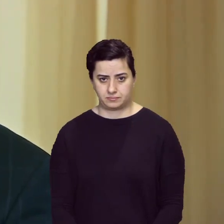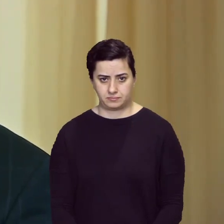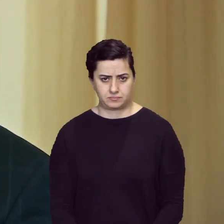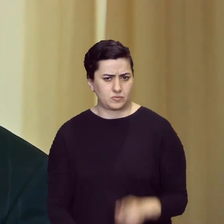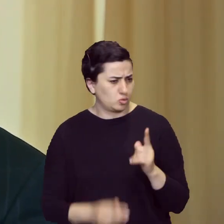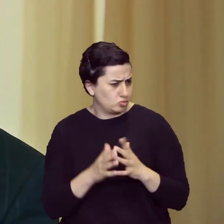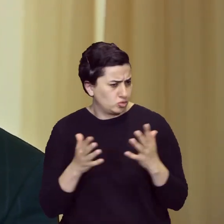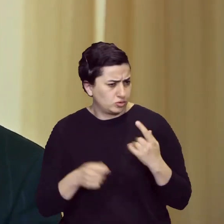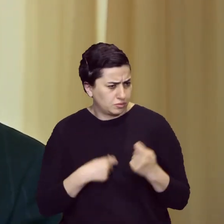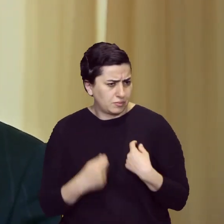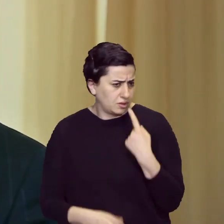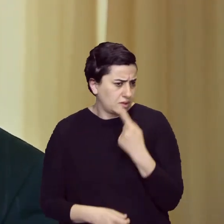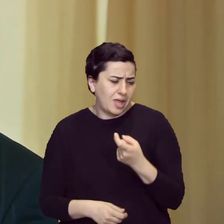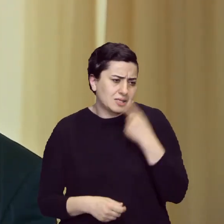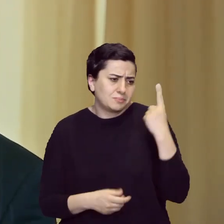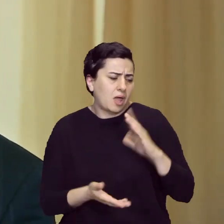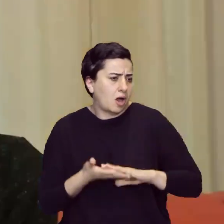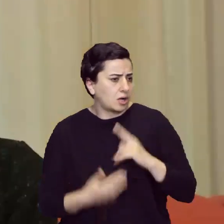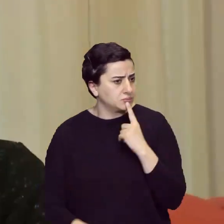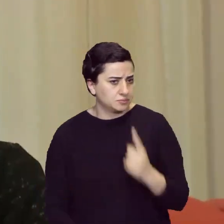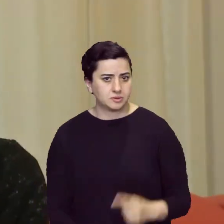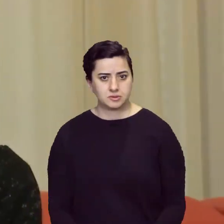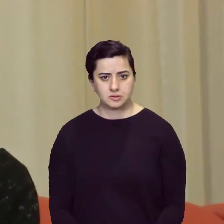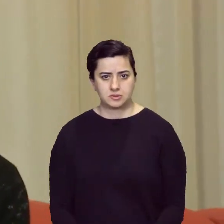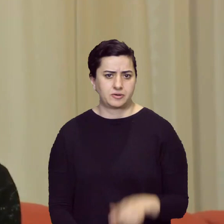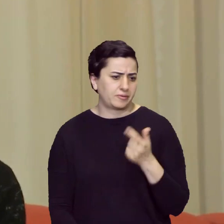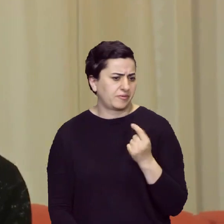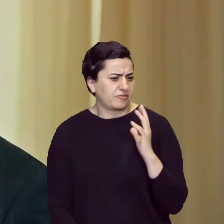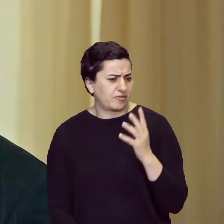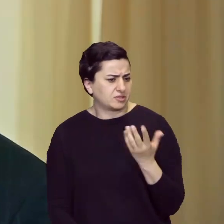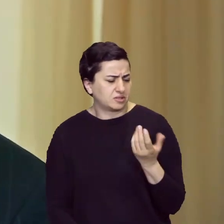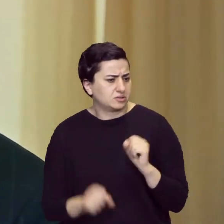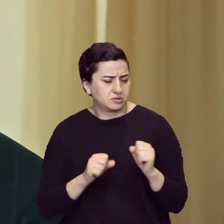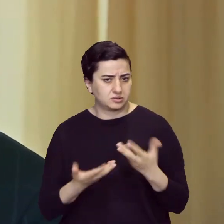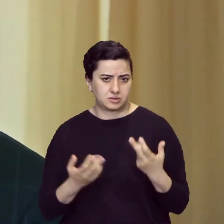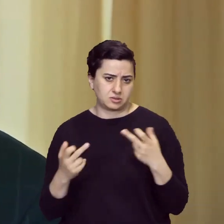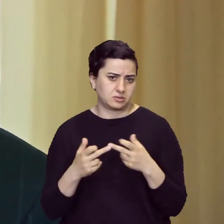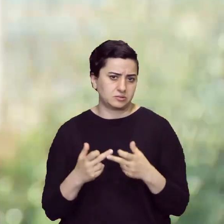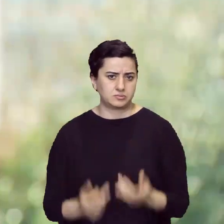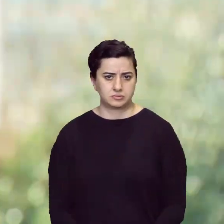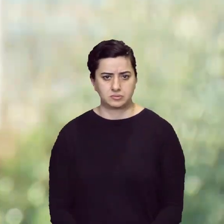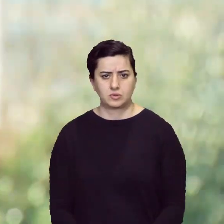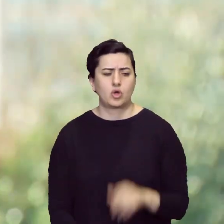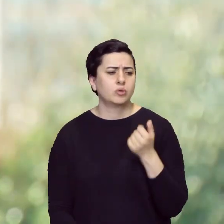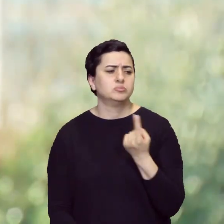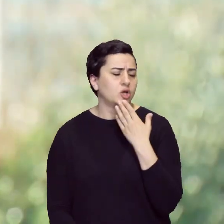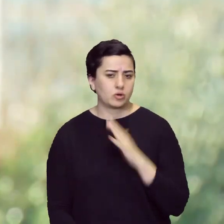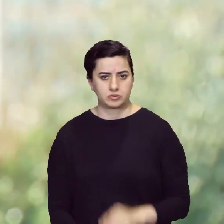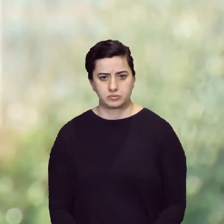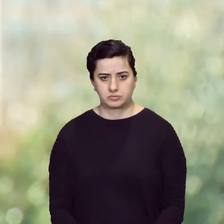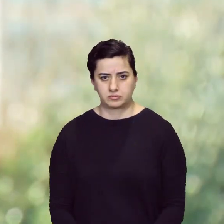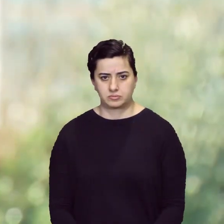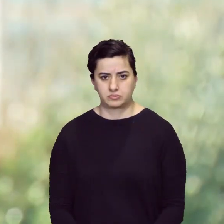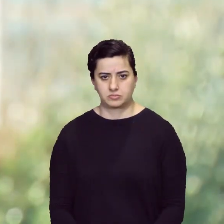Hayır, abartıyorsun yani. Söyledim ya sana eski bir arkadaşım diye. Biraz fazla tepki verdin yani. O yüzden tartıştık Ayşe'cim. Yoksa önemli bir şey değil